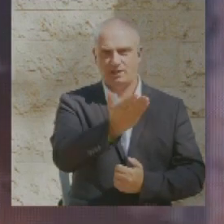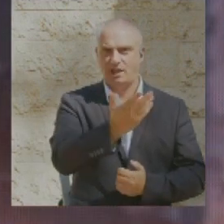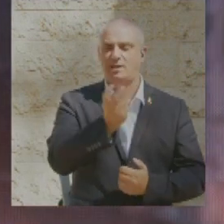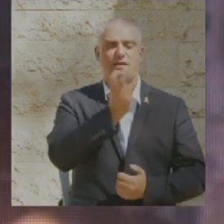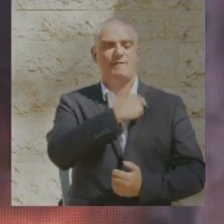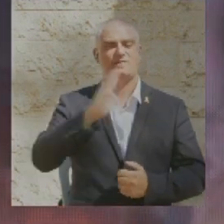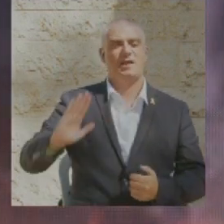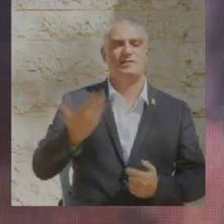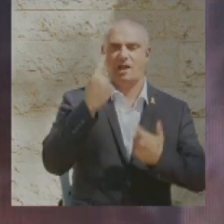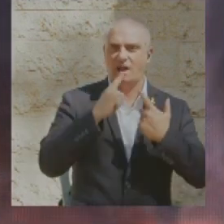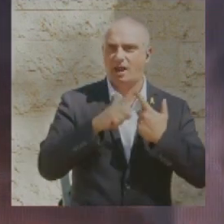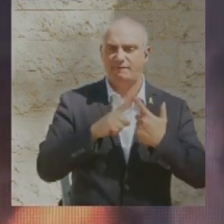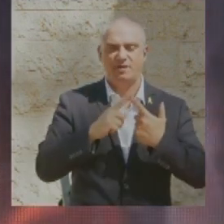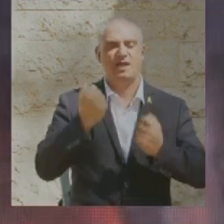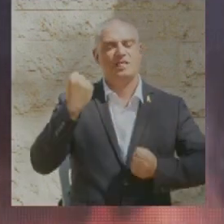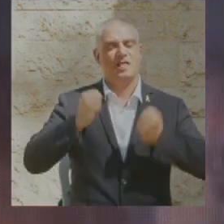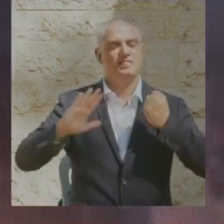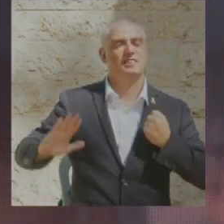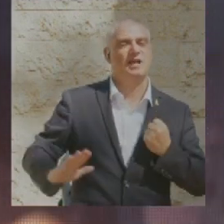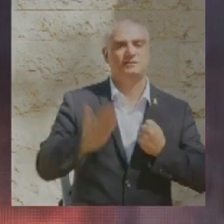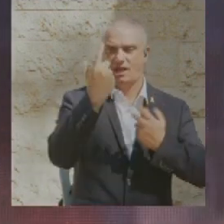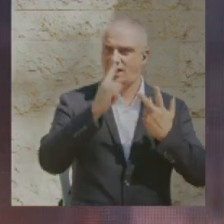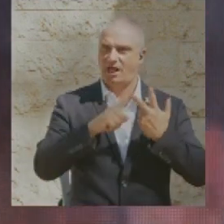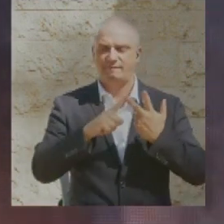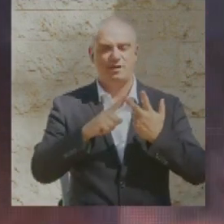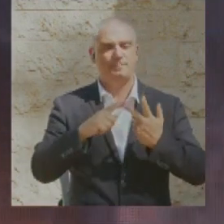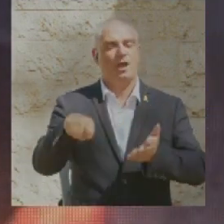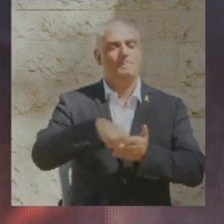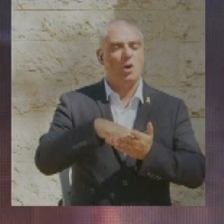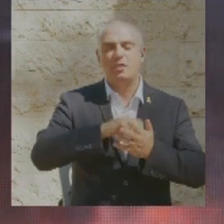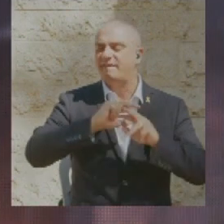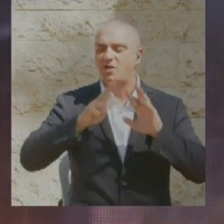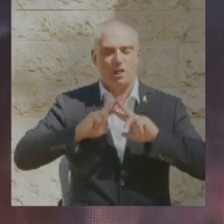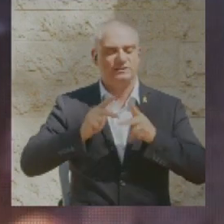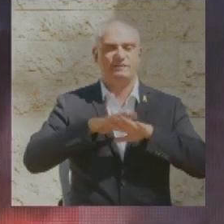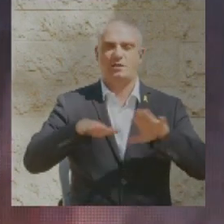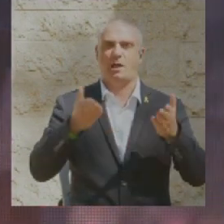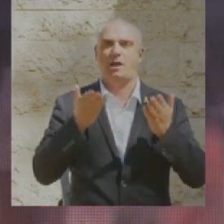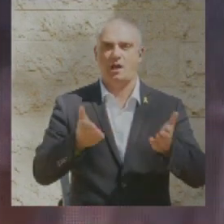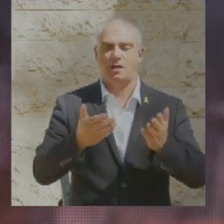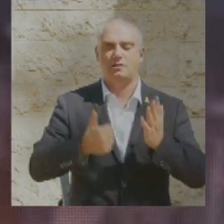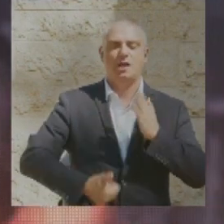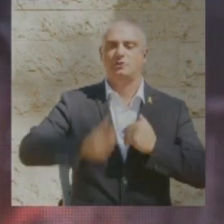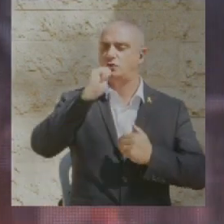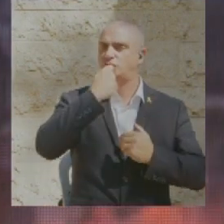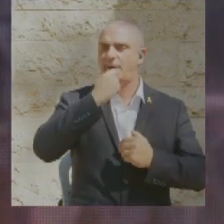את מפקד חיל האוויר, את טייסי חיל האוויר, המכונאים וכל צוותי הקרקע, את ראש